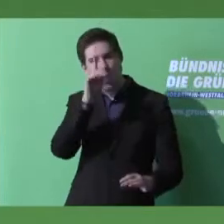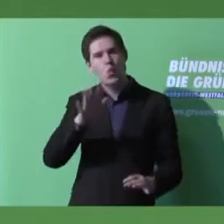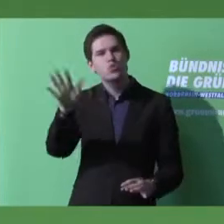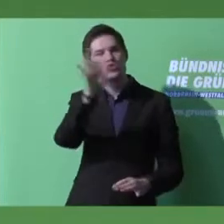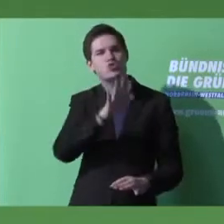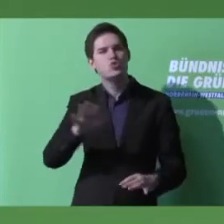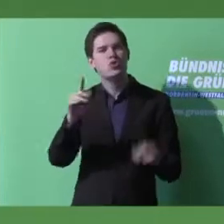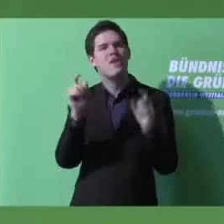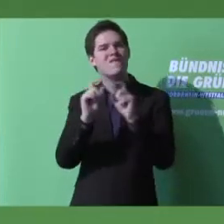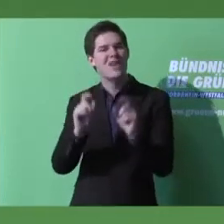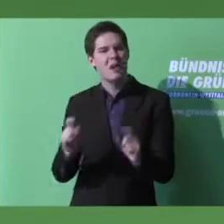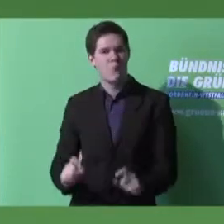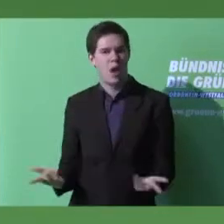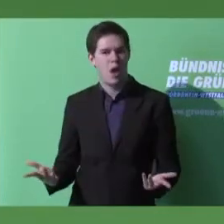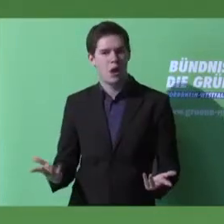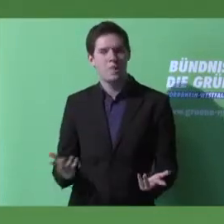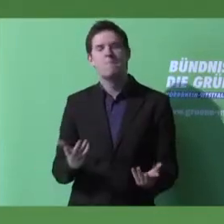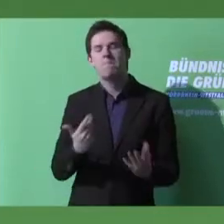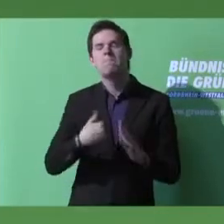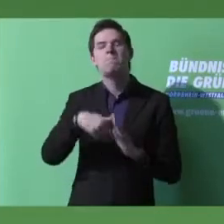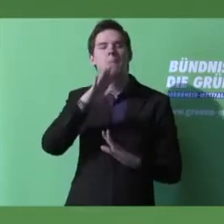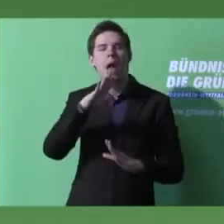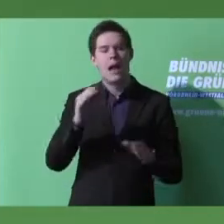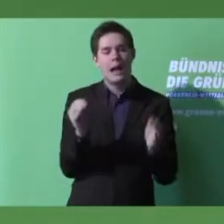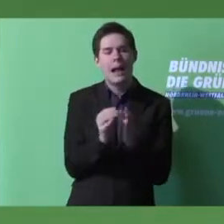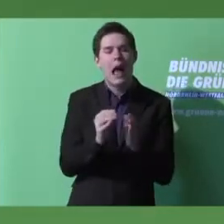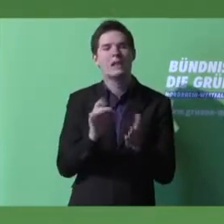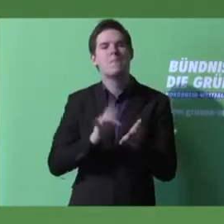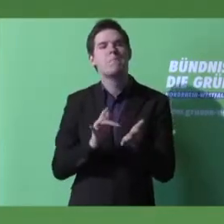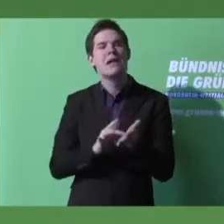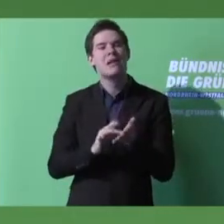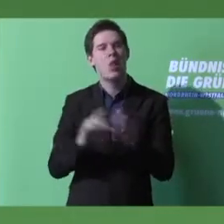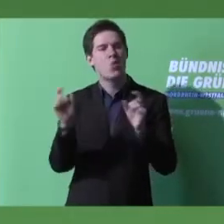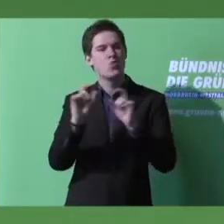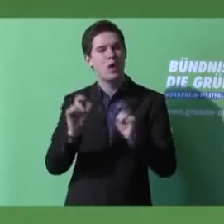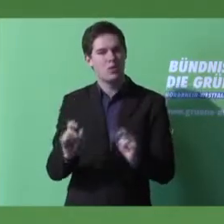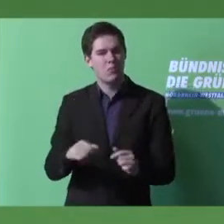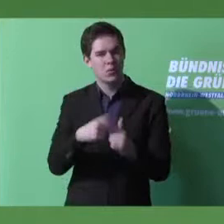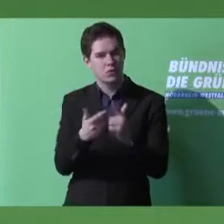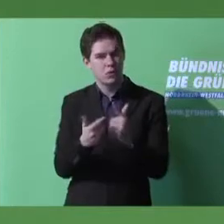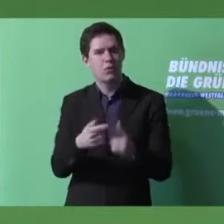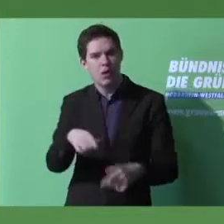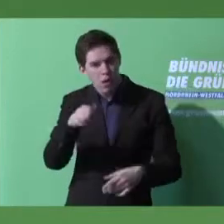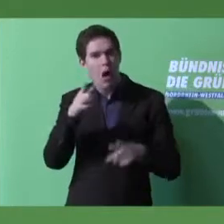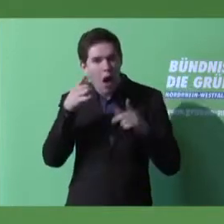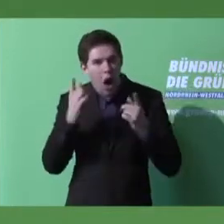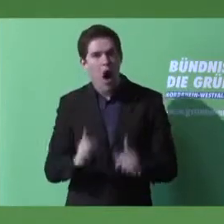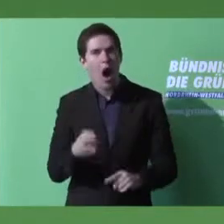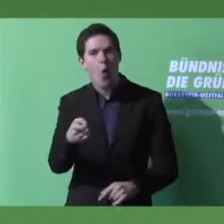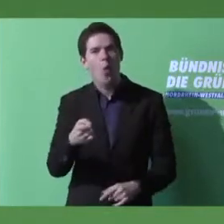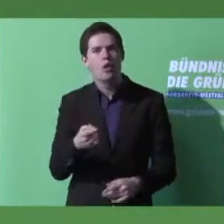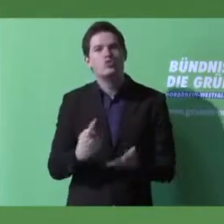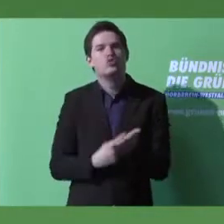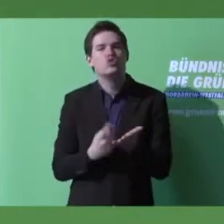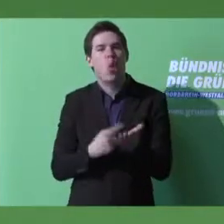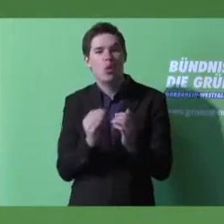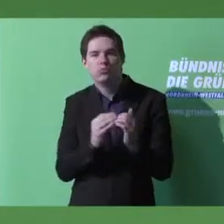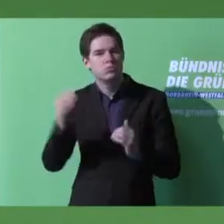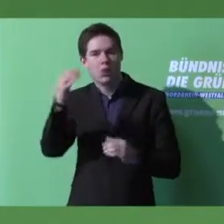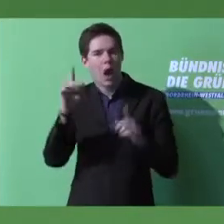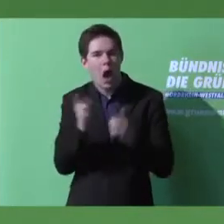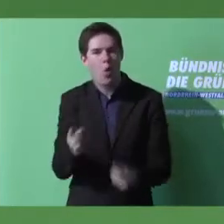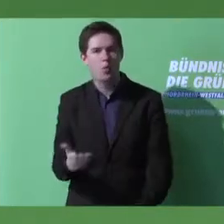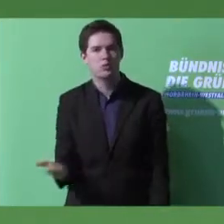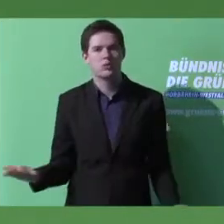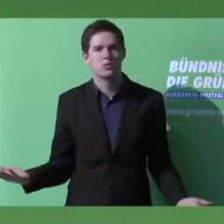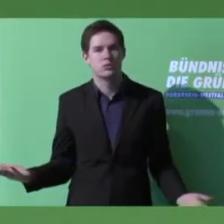Unternehmen, insbesondere die kleinen und mittelständischen Unternehmen, sind auch nicht von einer Vermögensabgabe berührt.